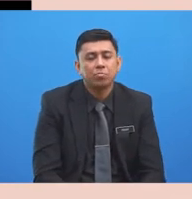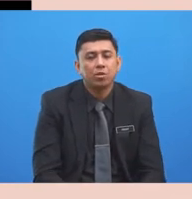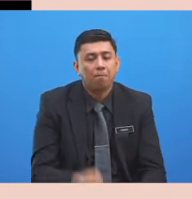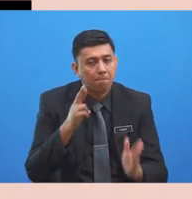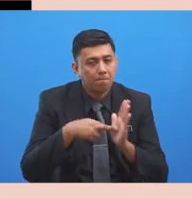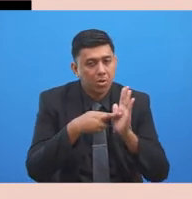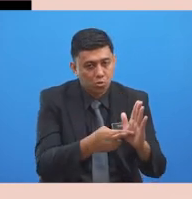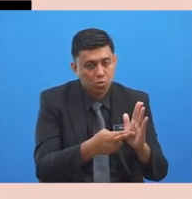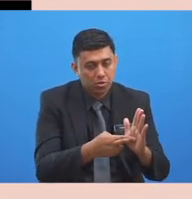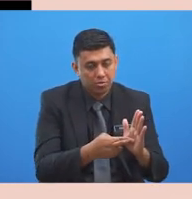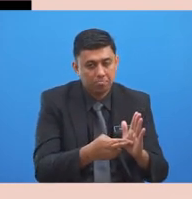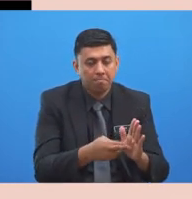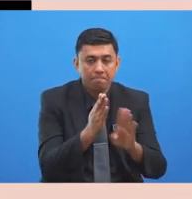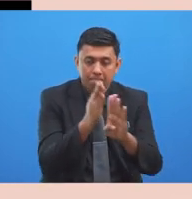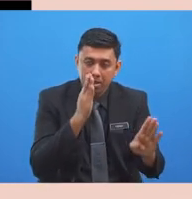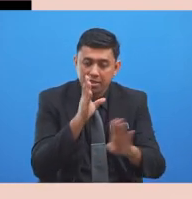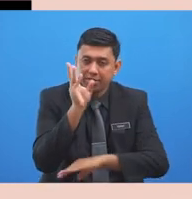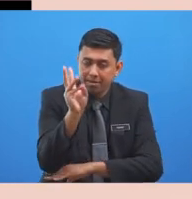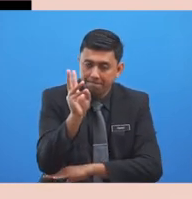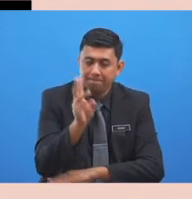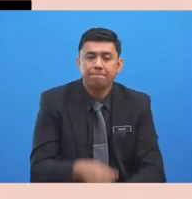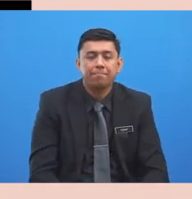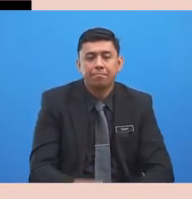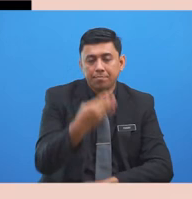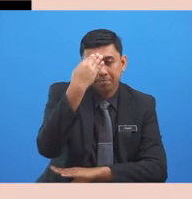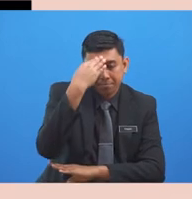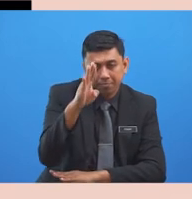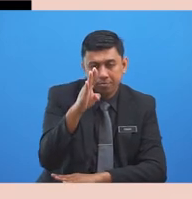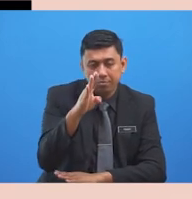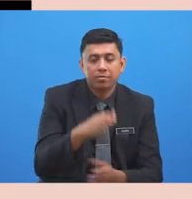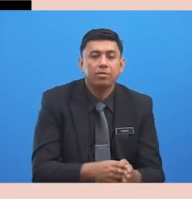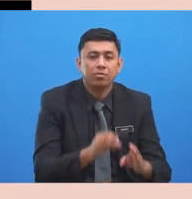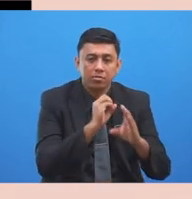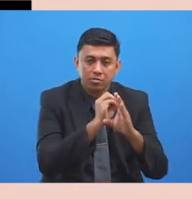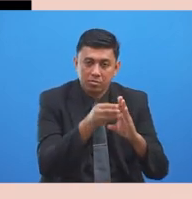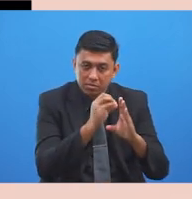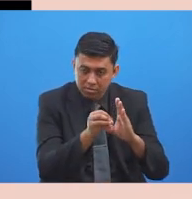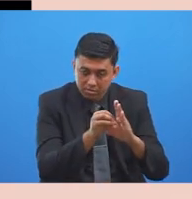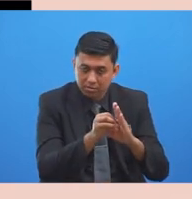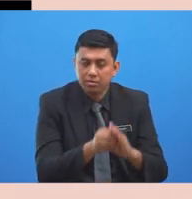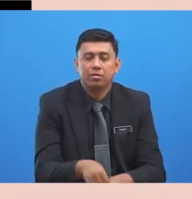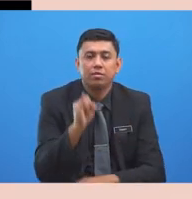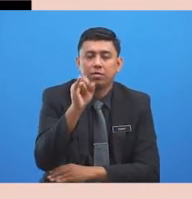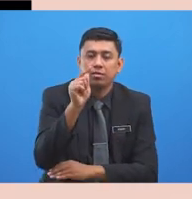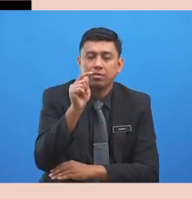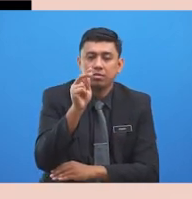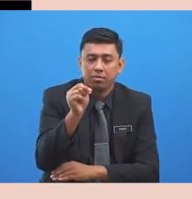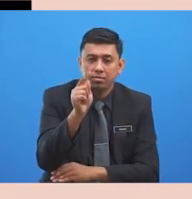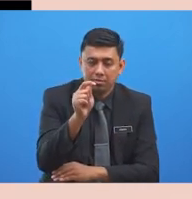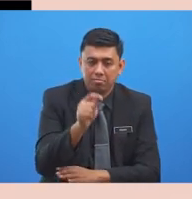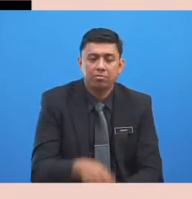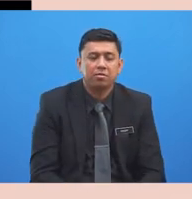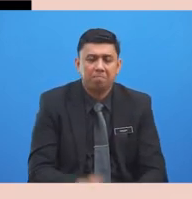merujuk pada baris keenam bagi data jenis integer. Sinteks